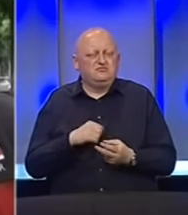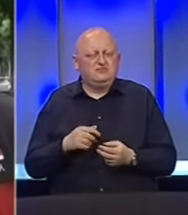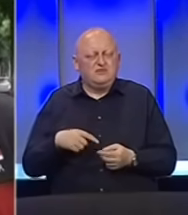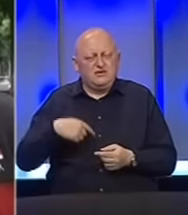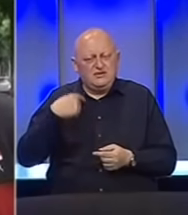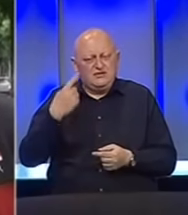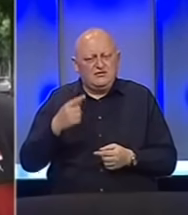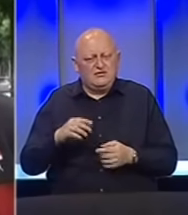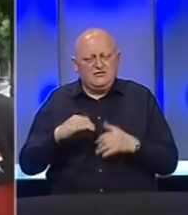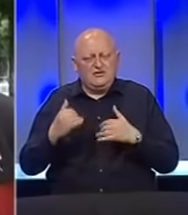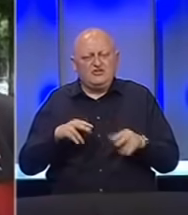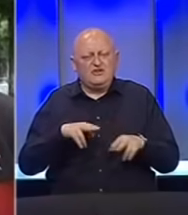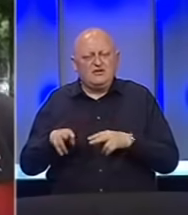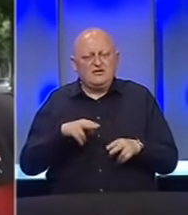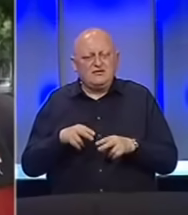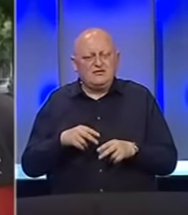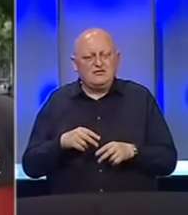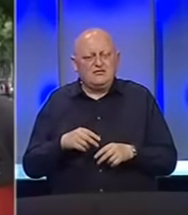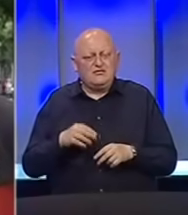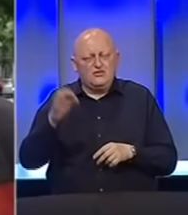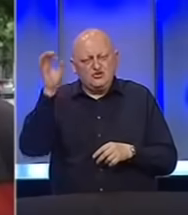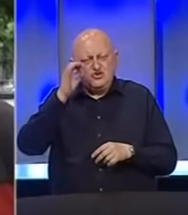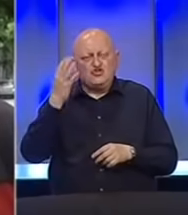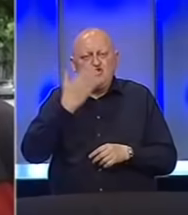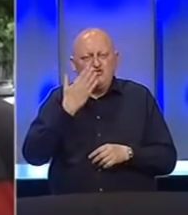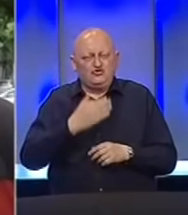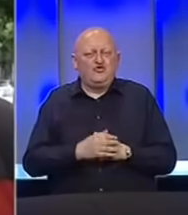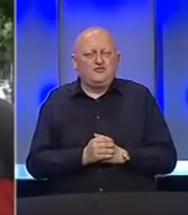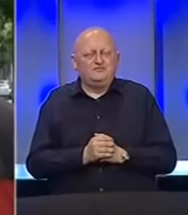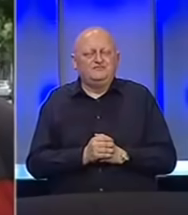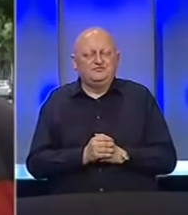Sljedeći saziv vijeća ministara bit će sa osnovnom školom.